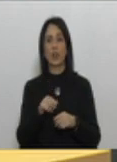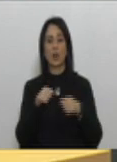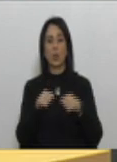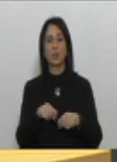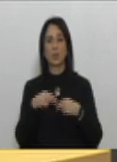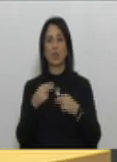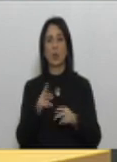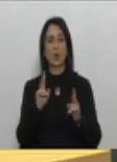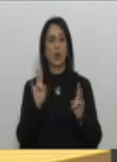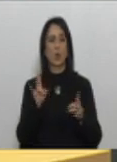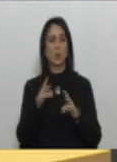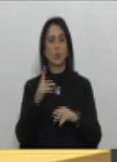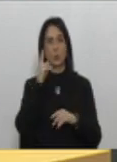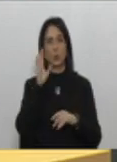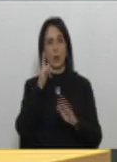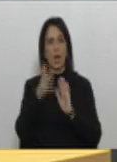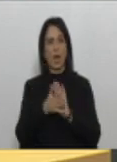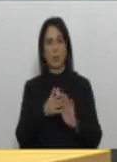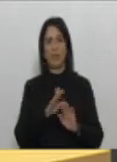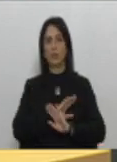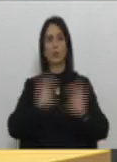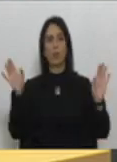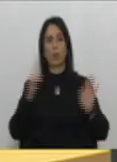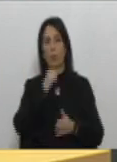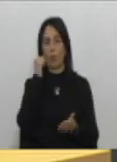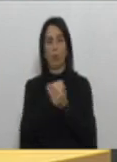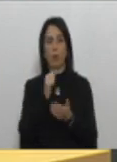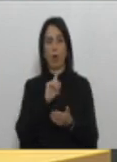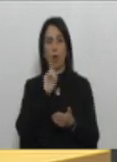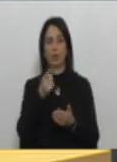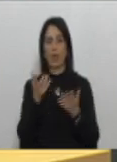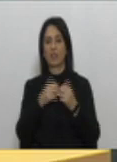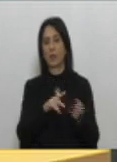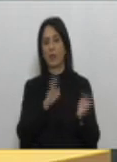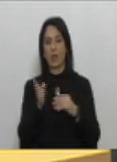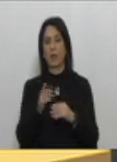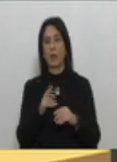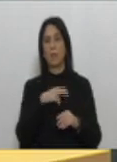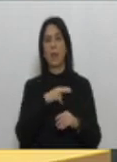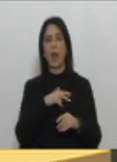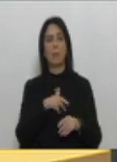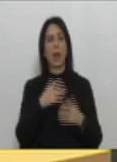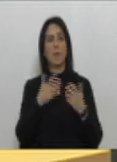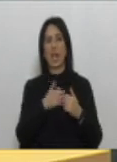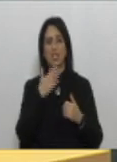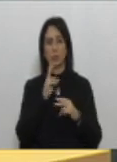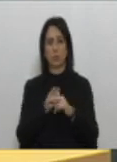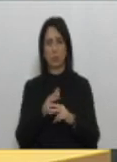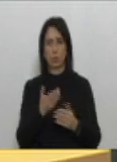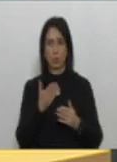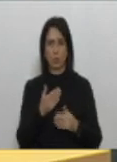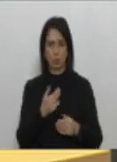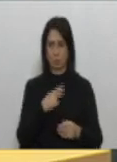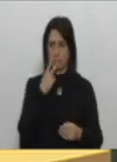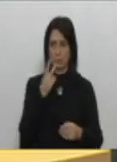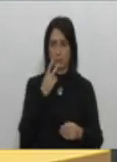ეს ნურავის ნუ გაიგებს ისე, რომ თურმე ერთი წელი ავტომატურად გადავავადეთ და პარლამენტს არ აქვს მექანიზმი. თუ მივათ იმ